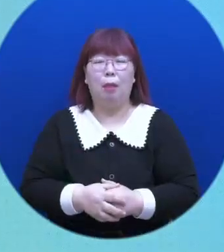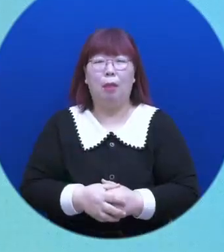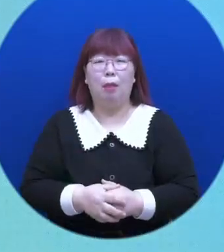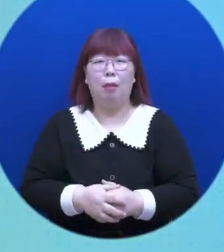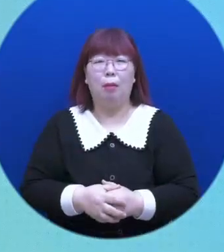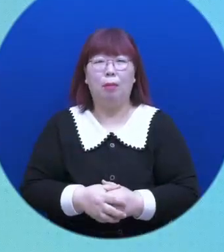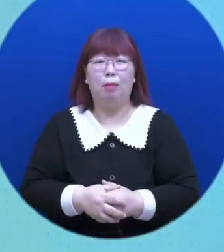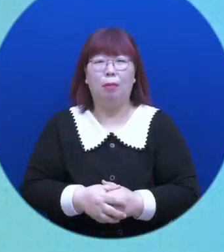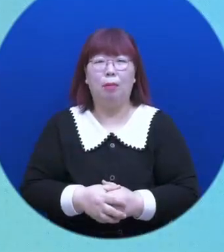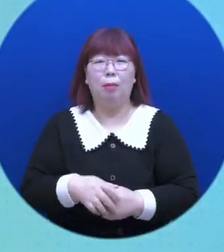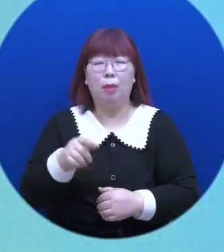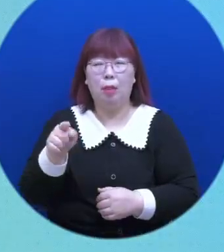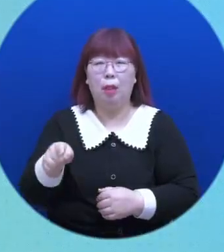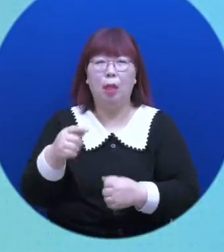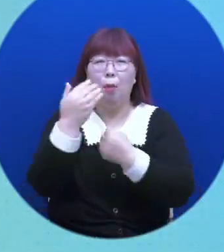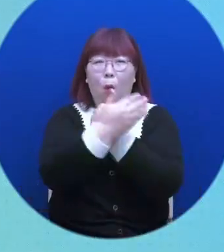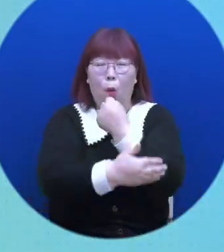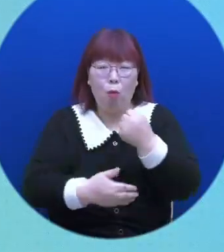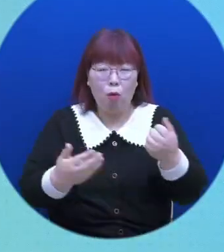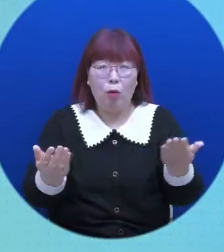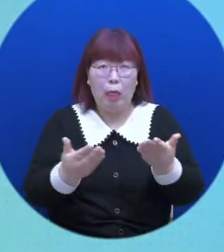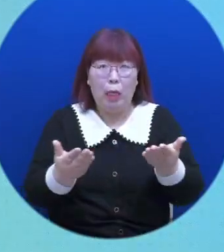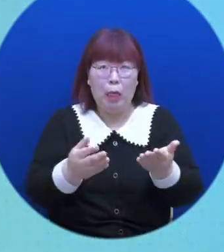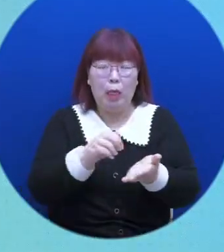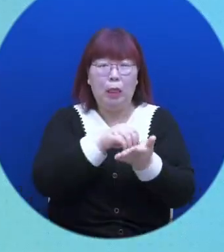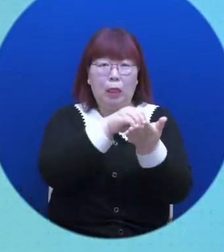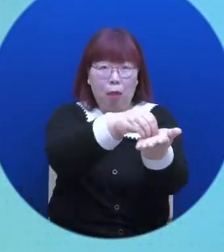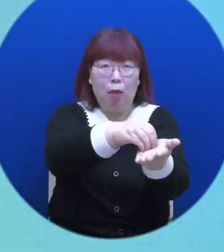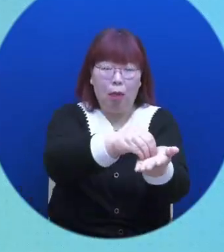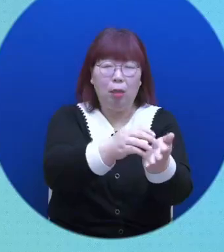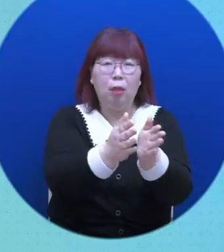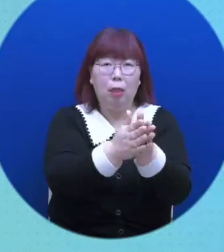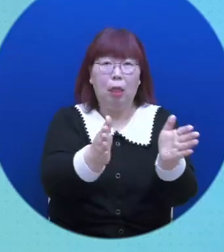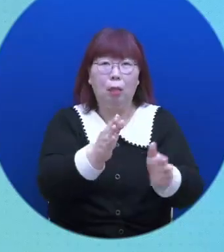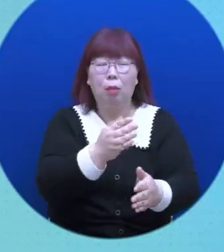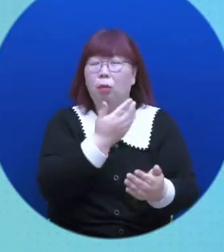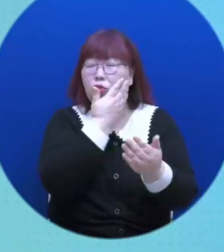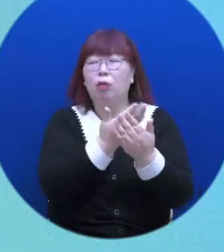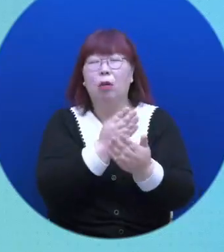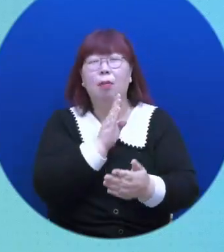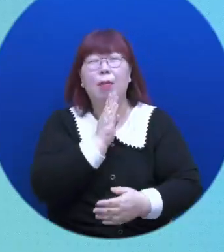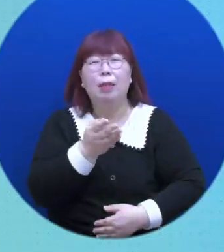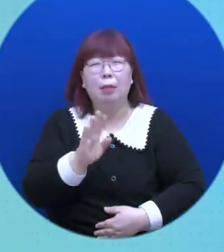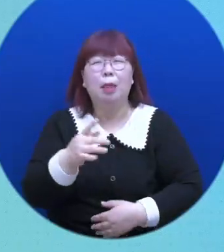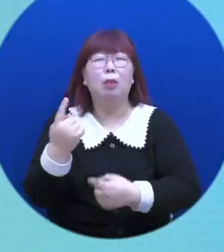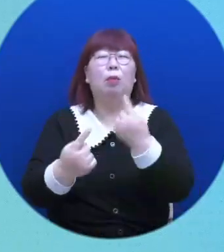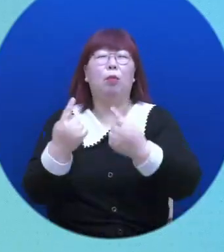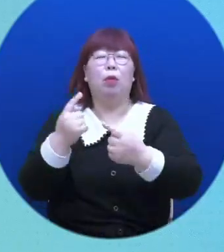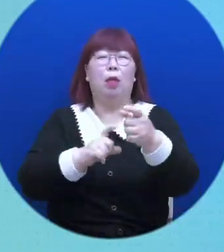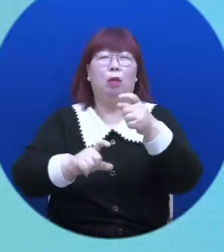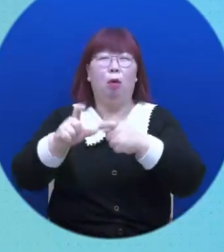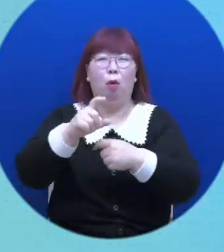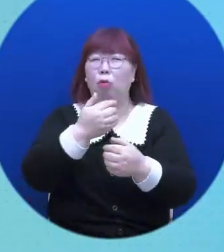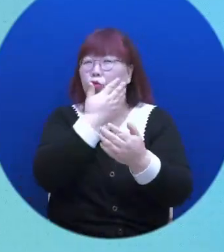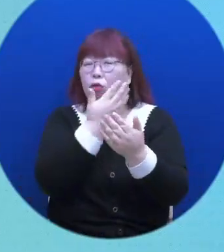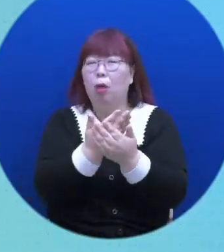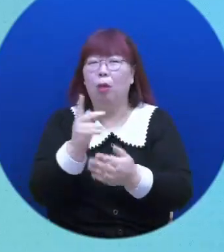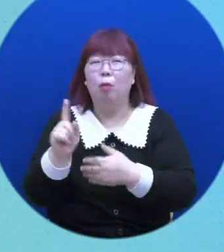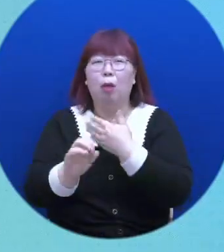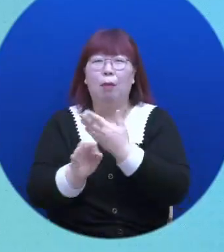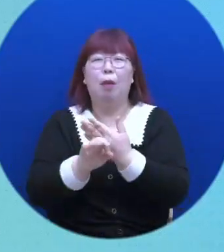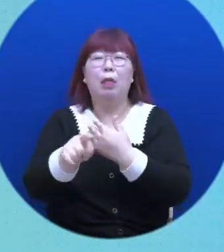내 몸으로 직장에 가서 일하는 것 중요하지만 그보다는 내가